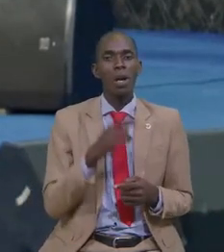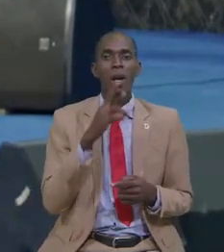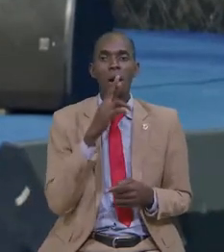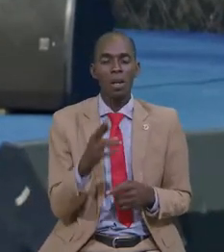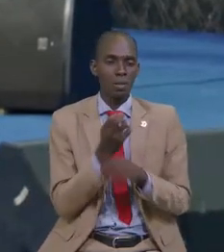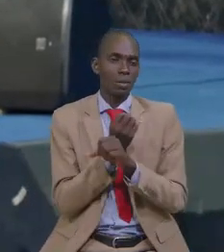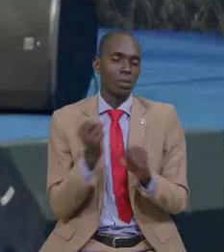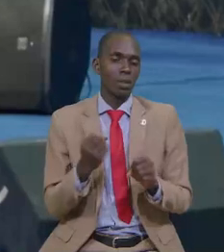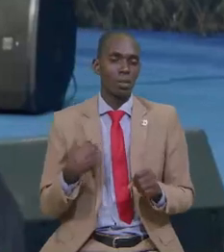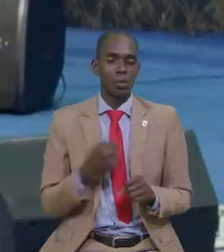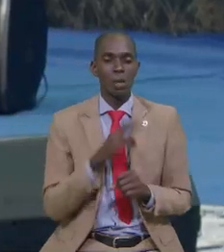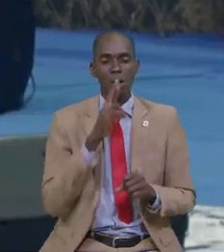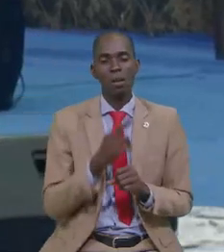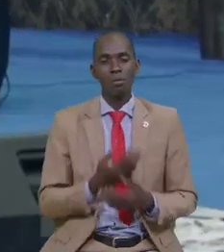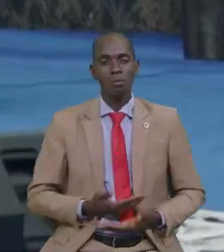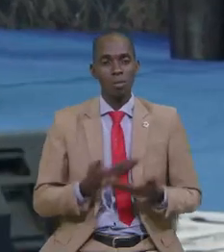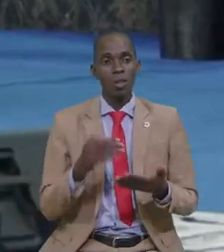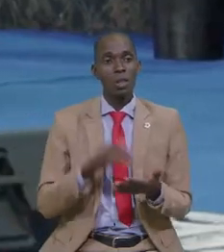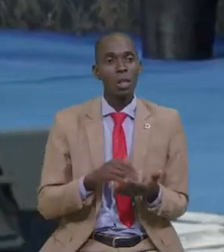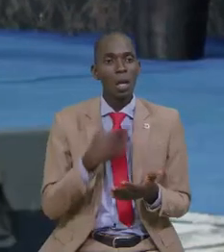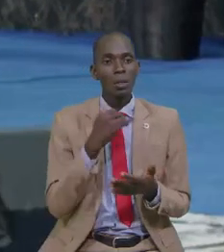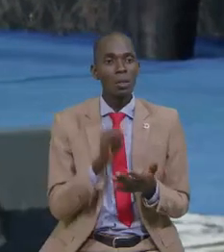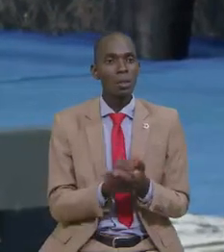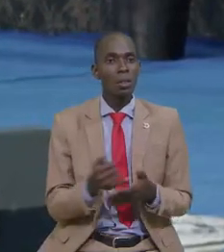nous sommes sauvés, lorsque nous sommes nés de nouveau.